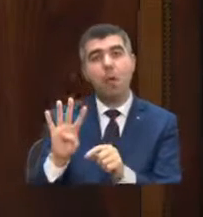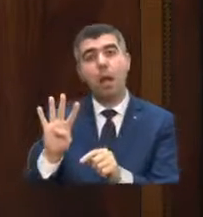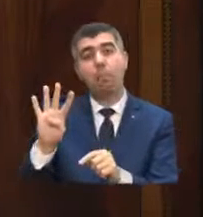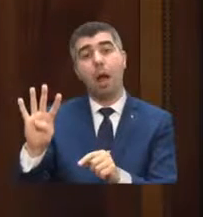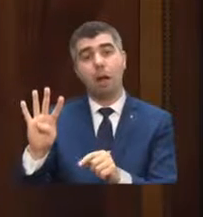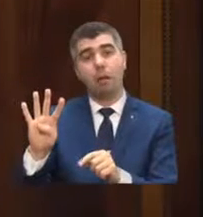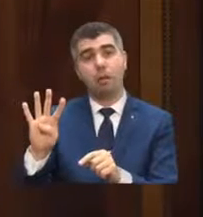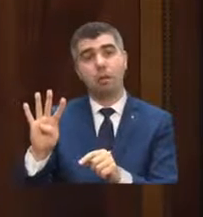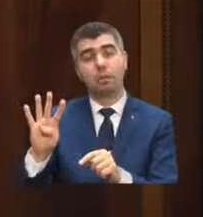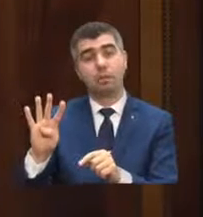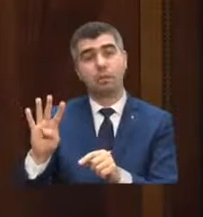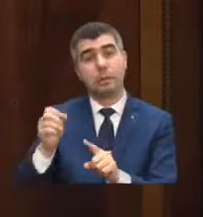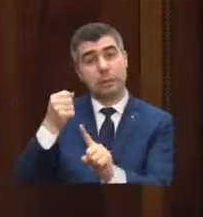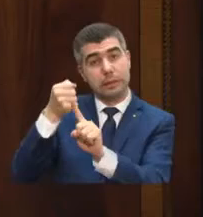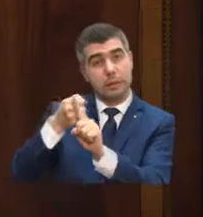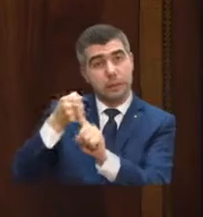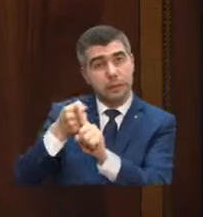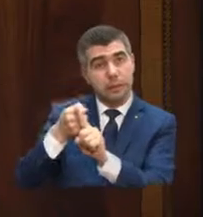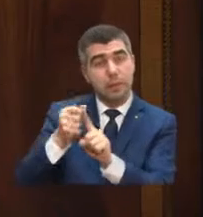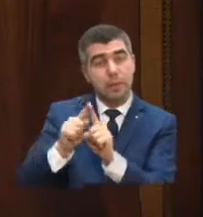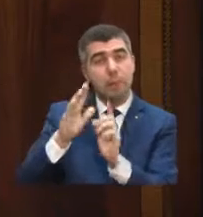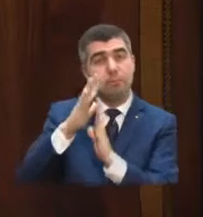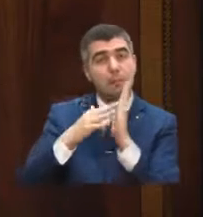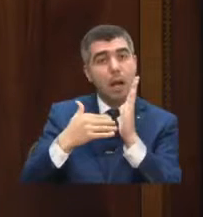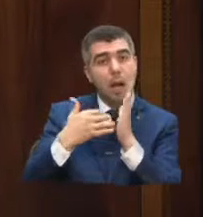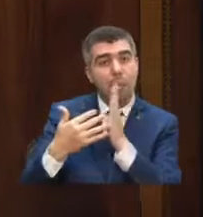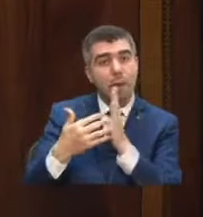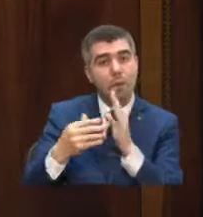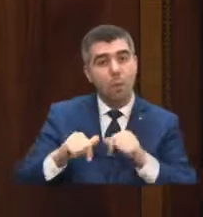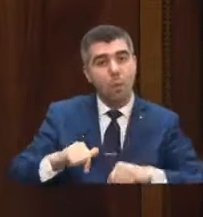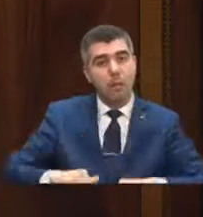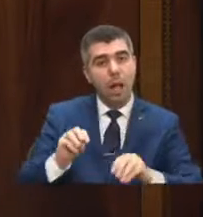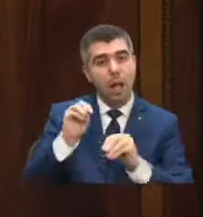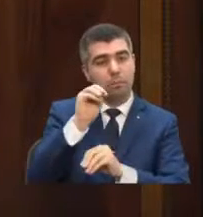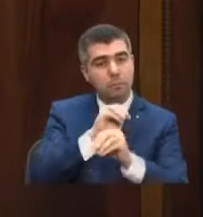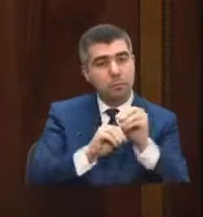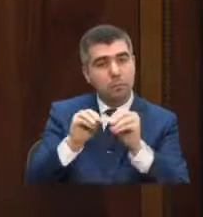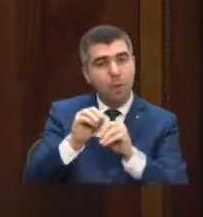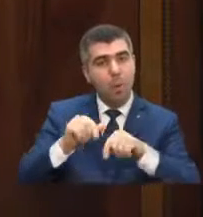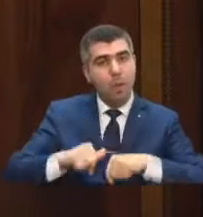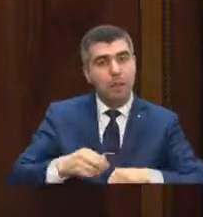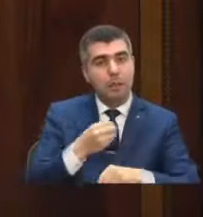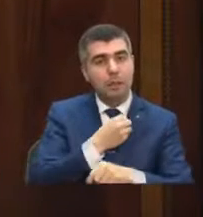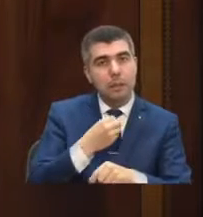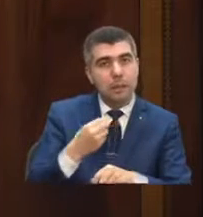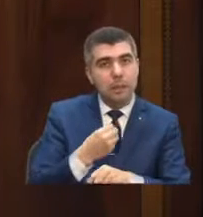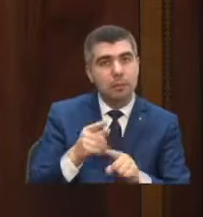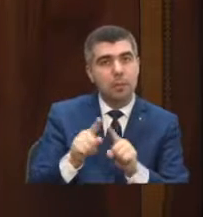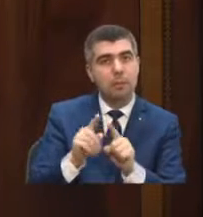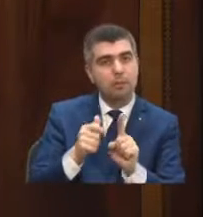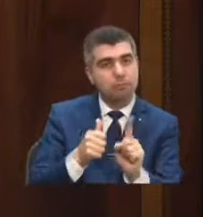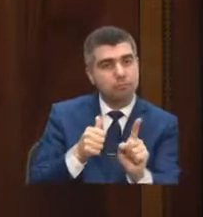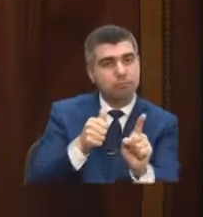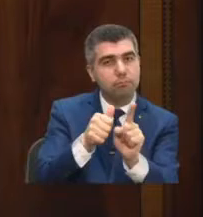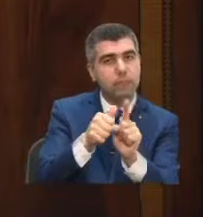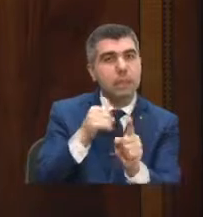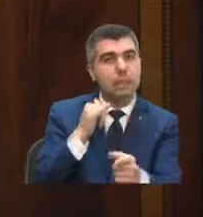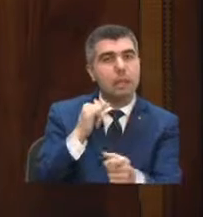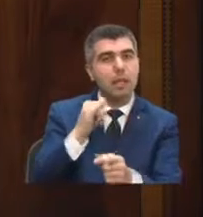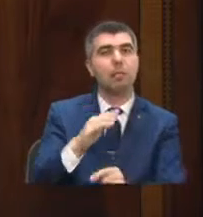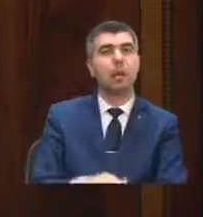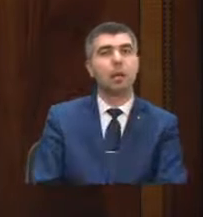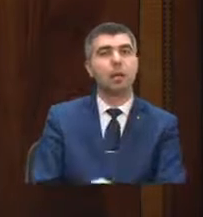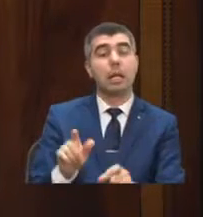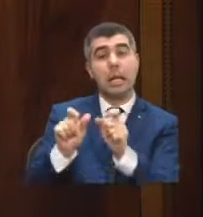من خلال منظومه ودعتها وزاره الصحه، المراقبه الوبائيه ديال متلازمه اعراض الانفلونزا، يعني